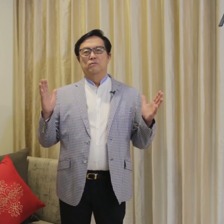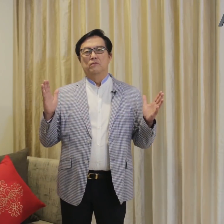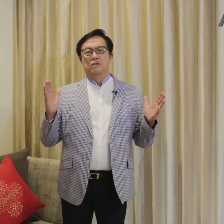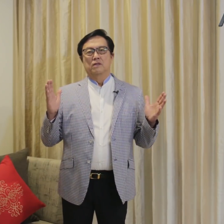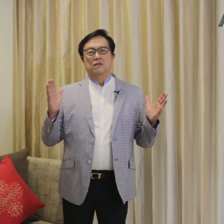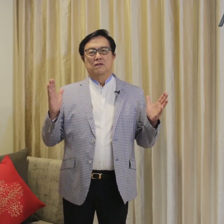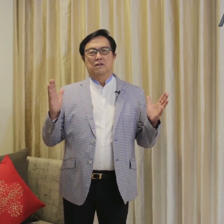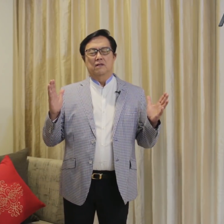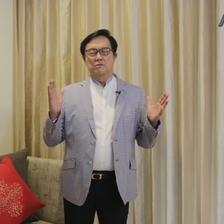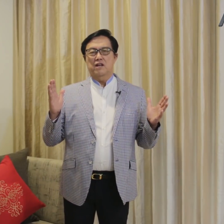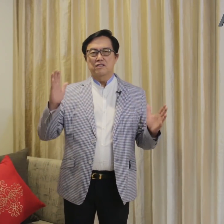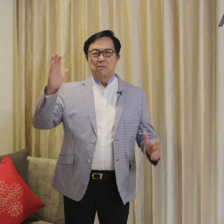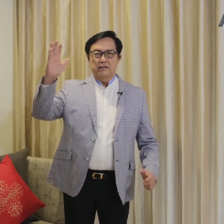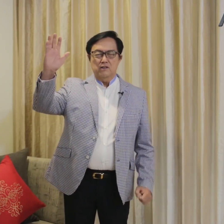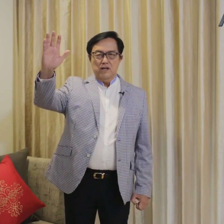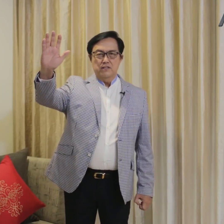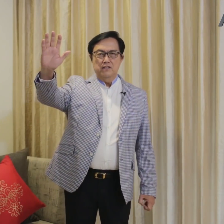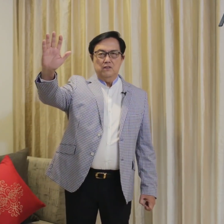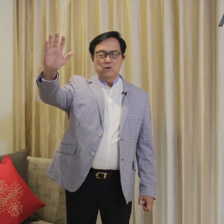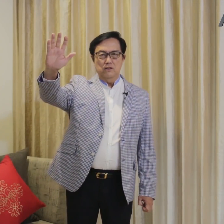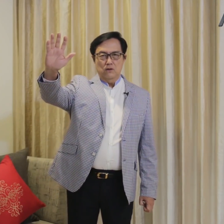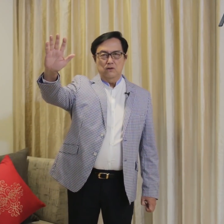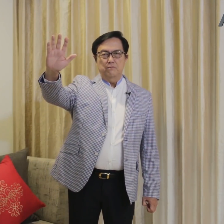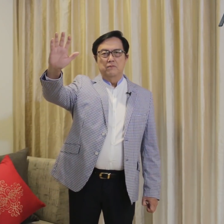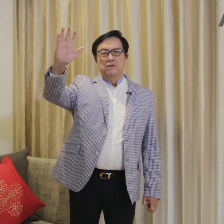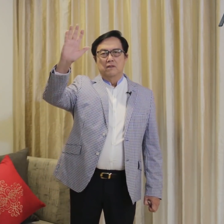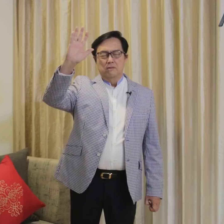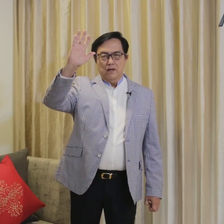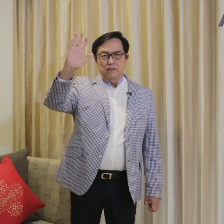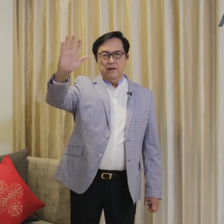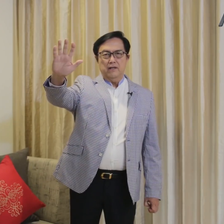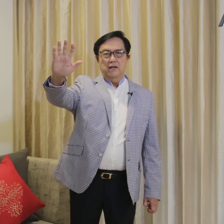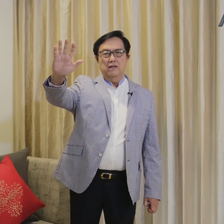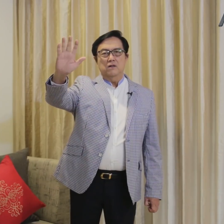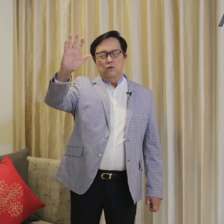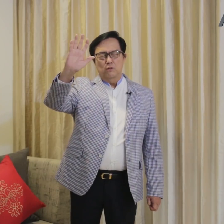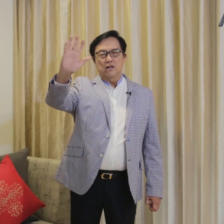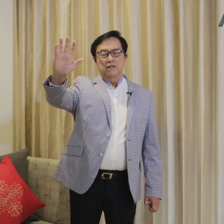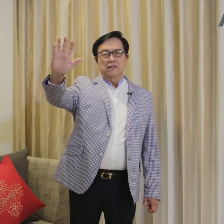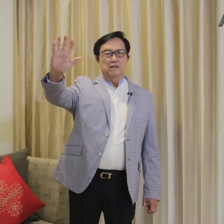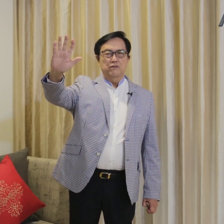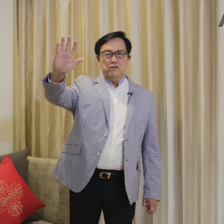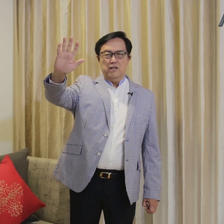tangan-Mu. Kami serahkan jemaat yang Kau kasih. Tuhan tolong hati mereka Engkau